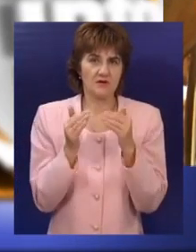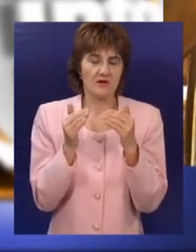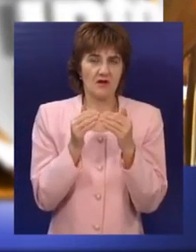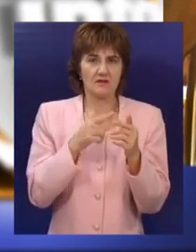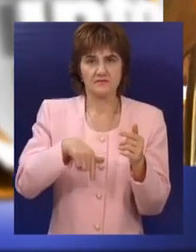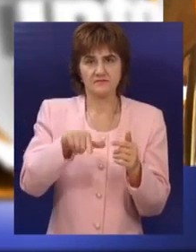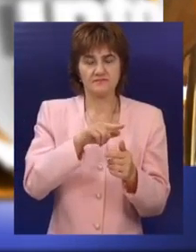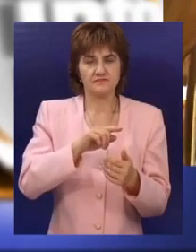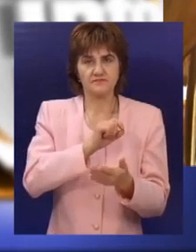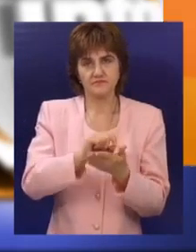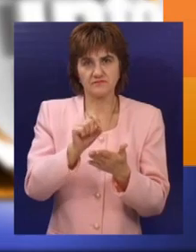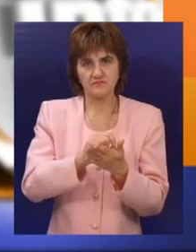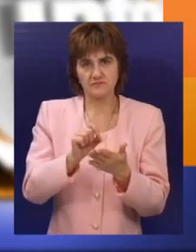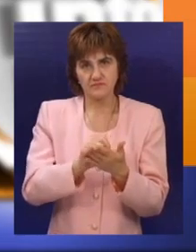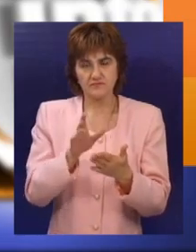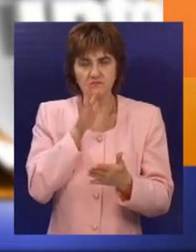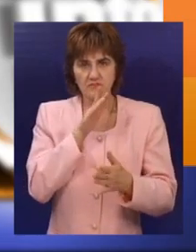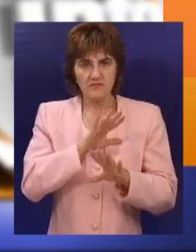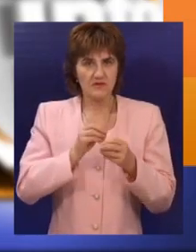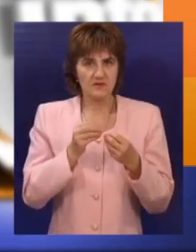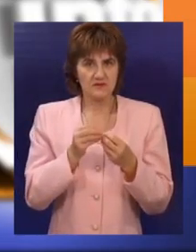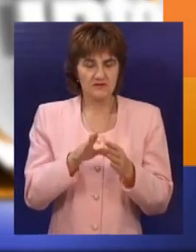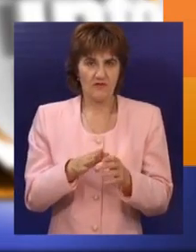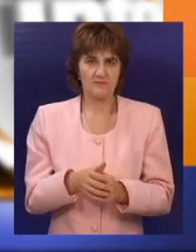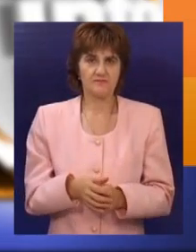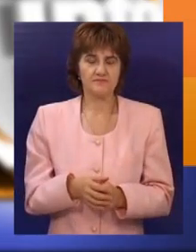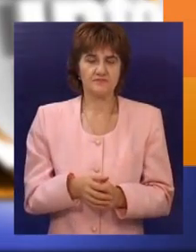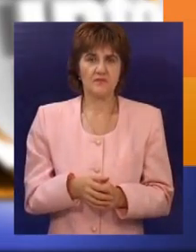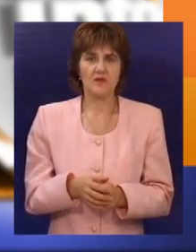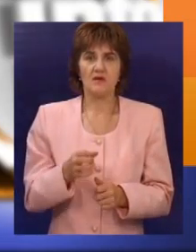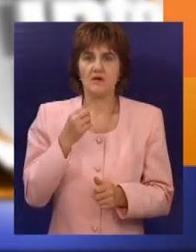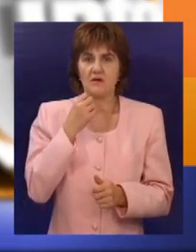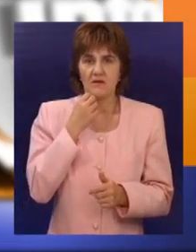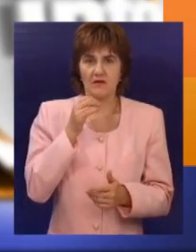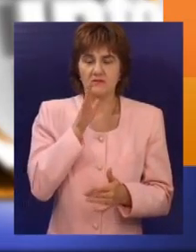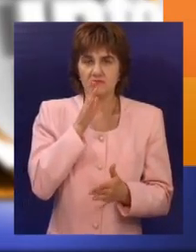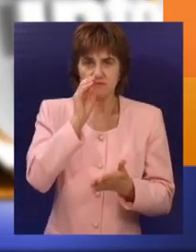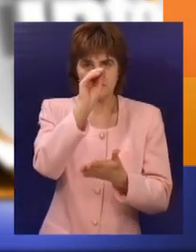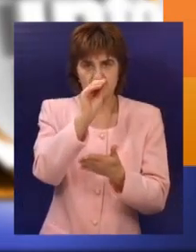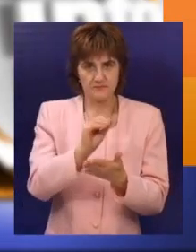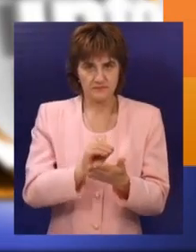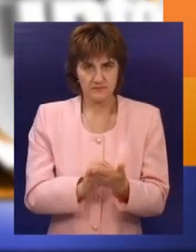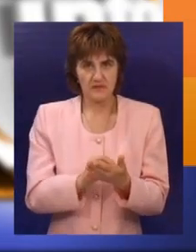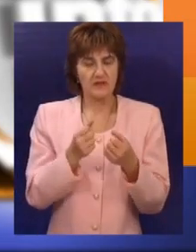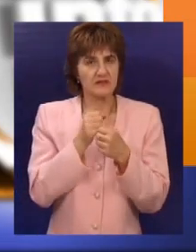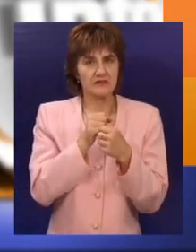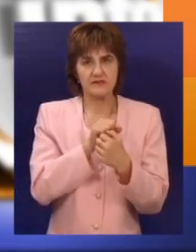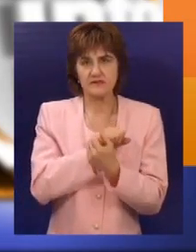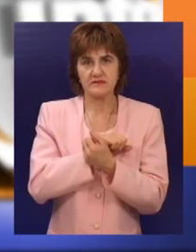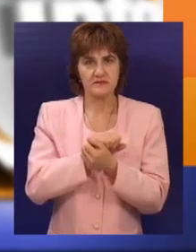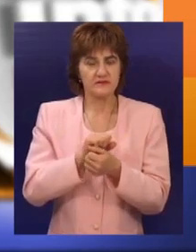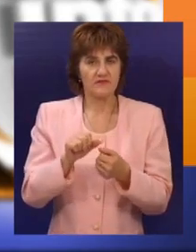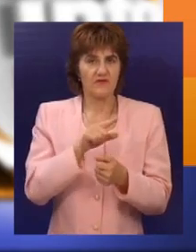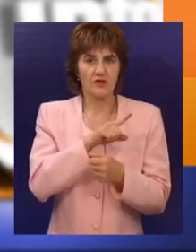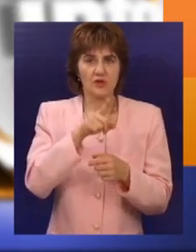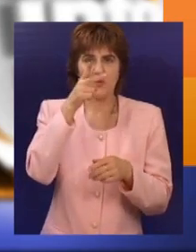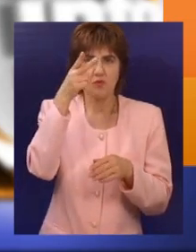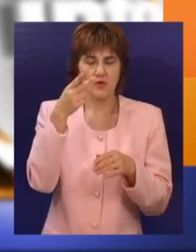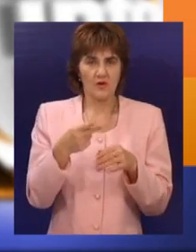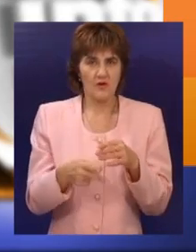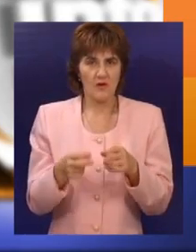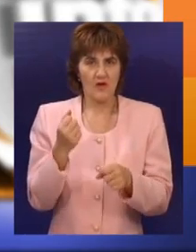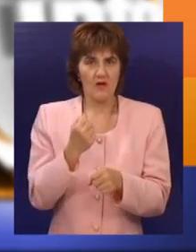popunili svoje kvote. Realna je pretpostavka da kada se obrade podaci svih do kraja